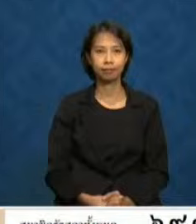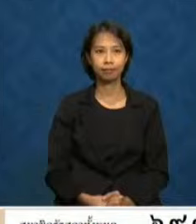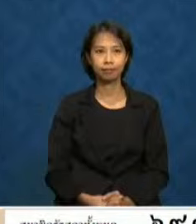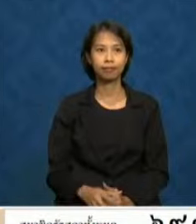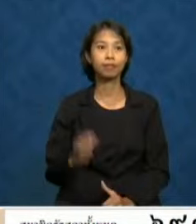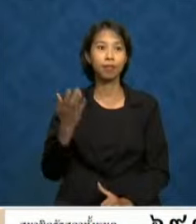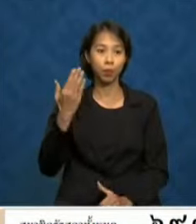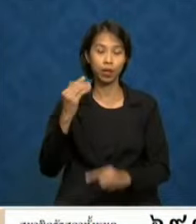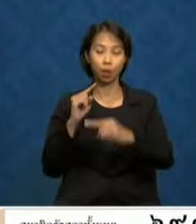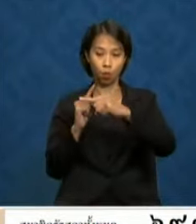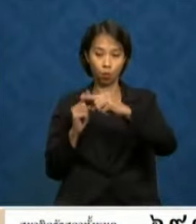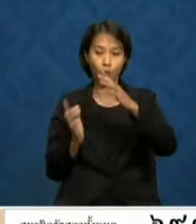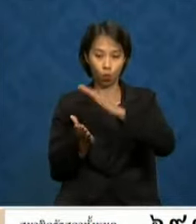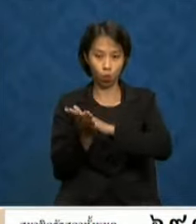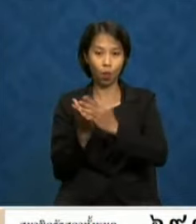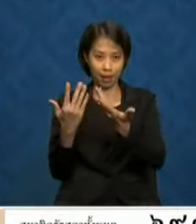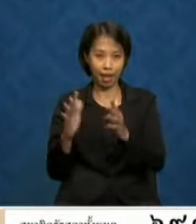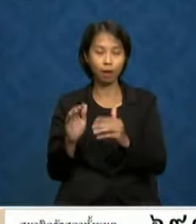เมื่อกี้ผมบวกไปแล้วนะ